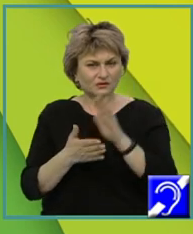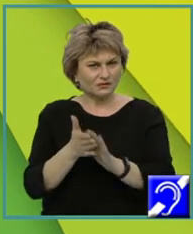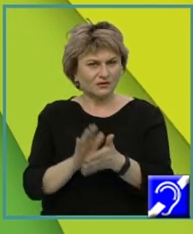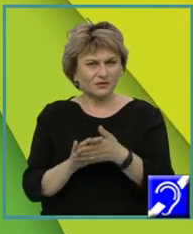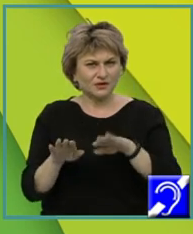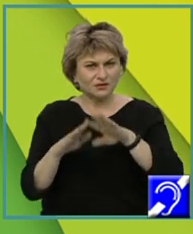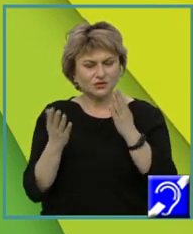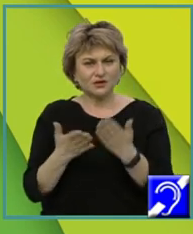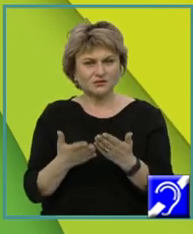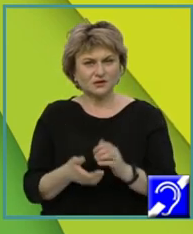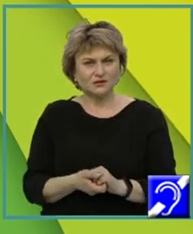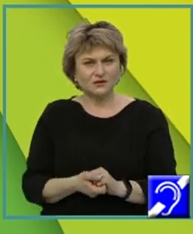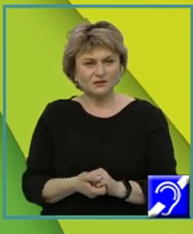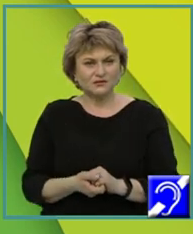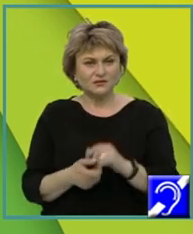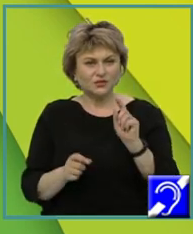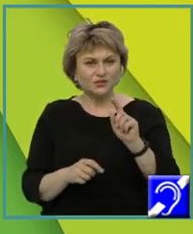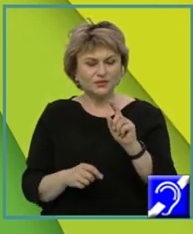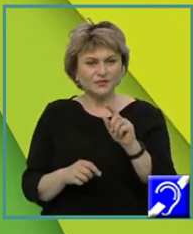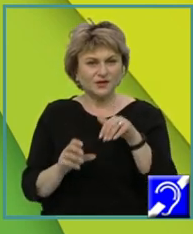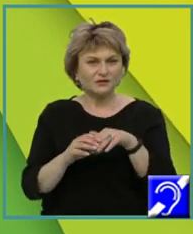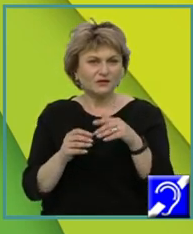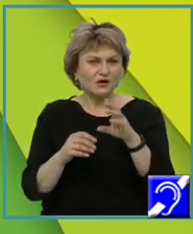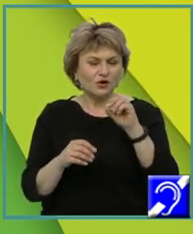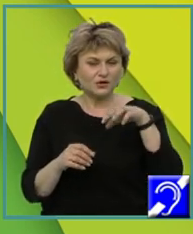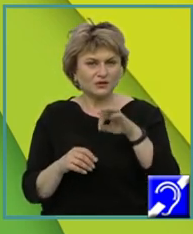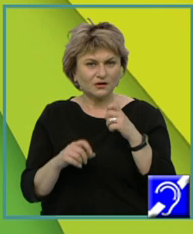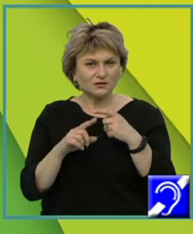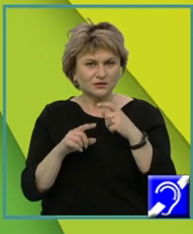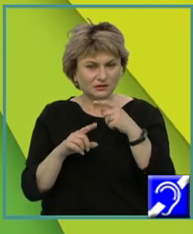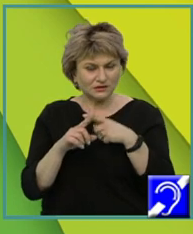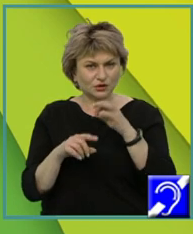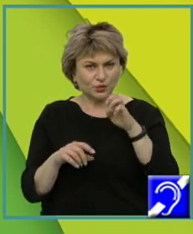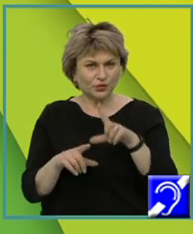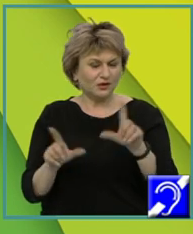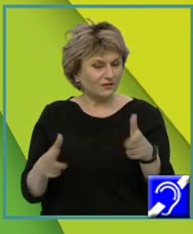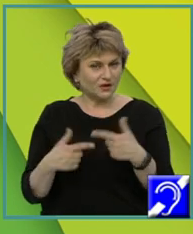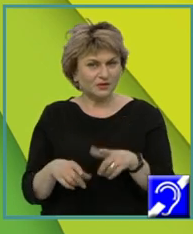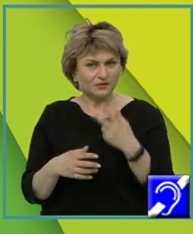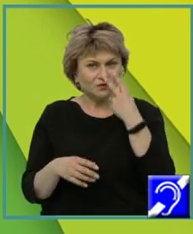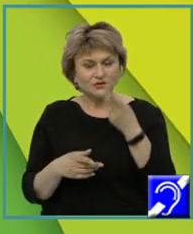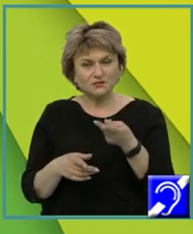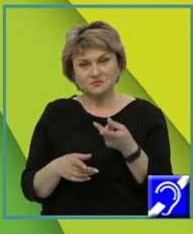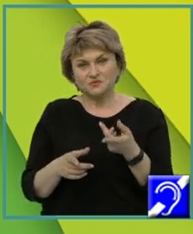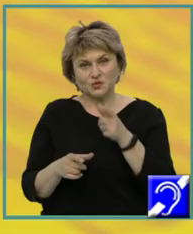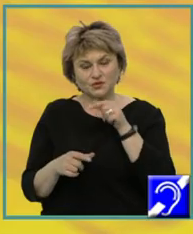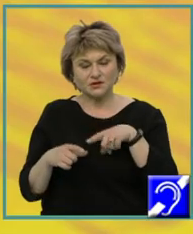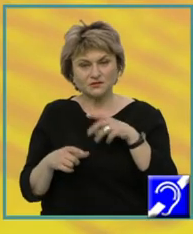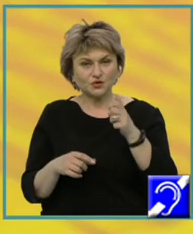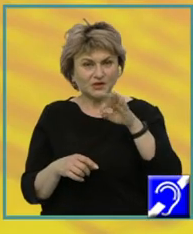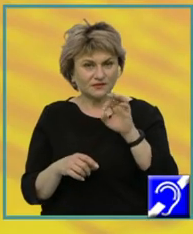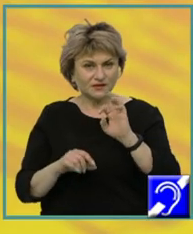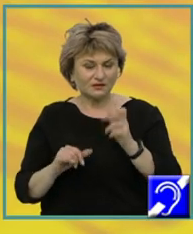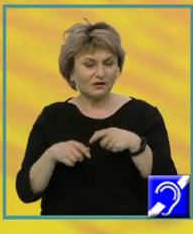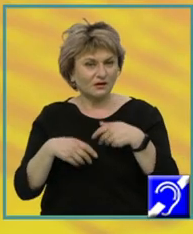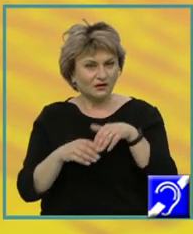focalizarea lui la Dima în îl evenimentelor Iată unde ești Ce subiectivitatea în